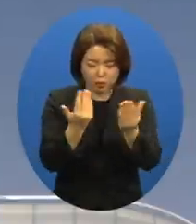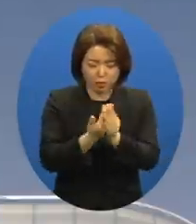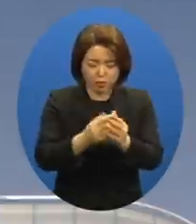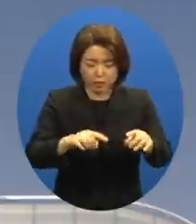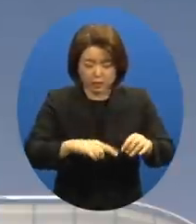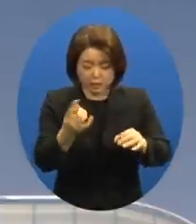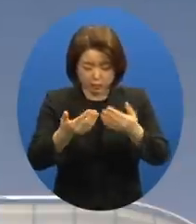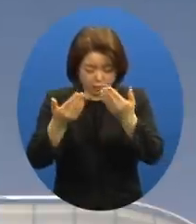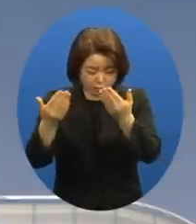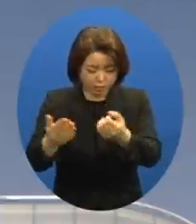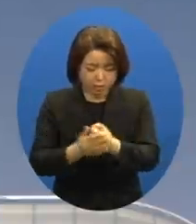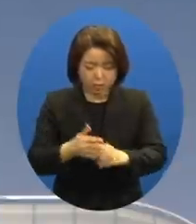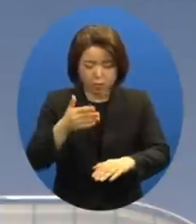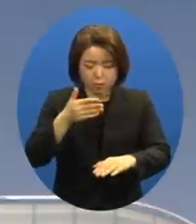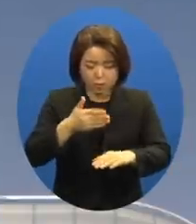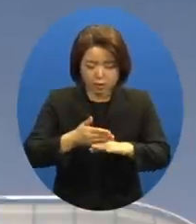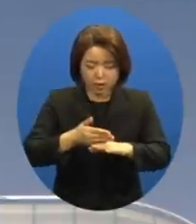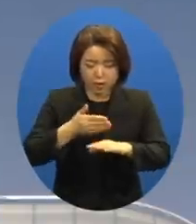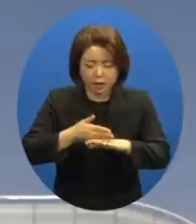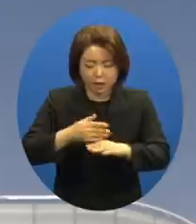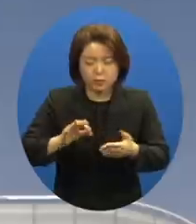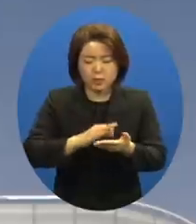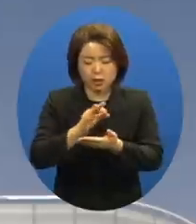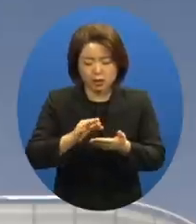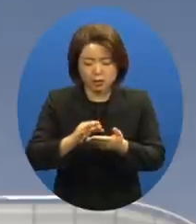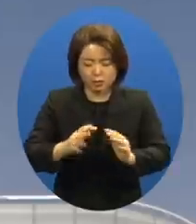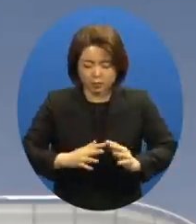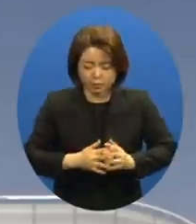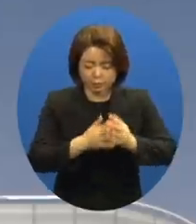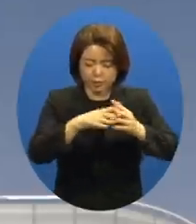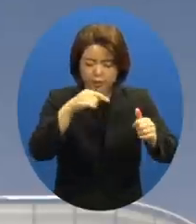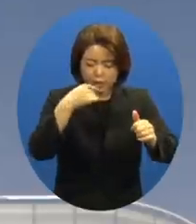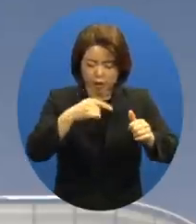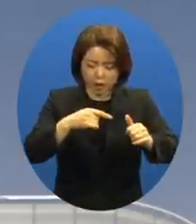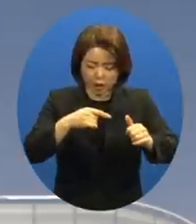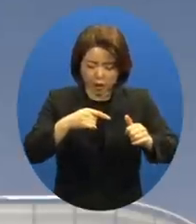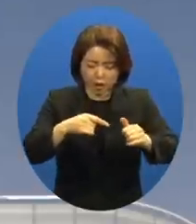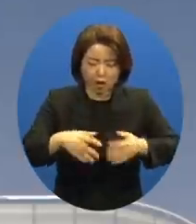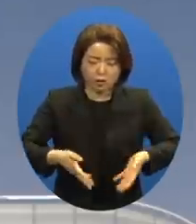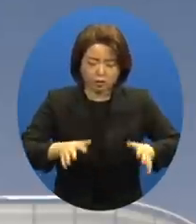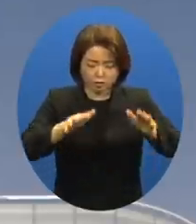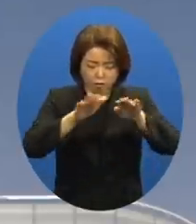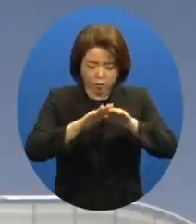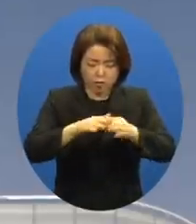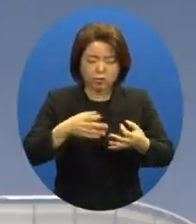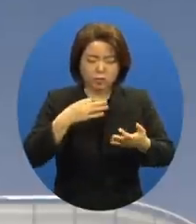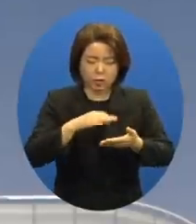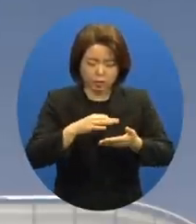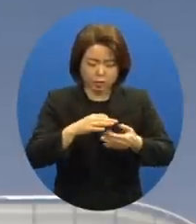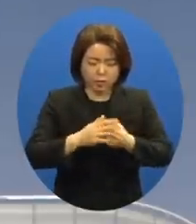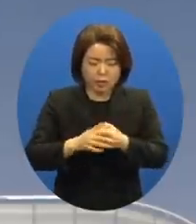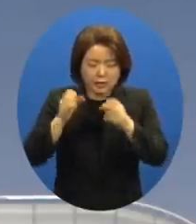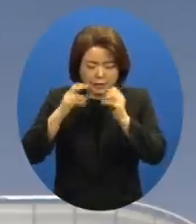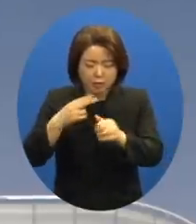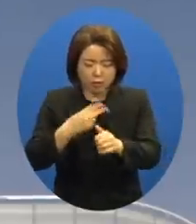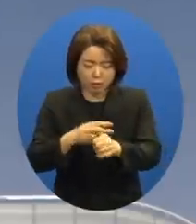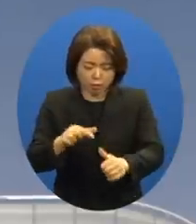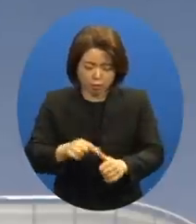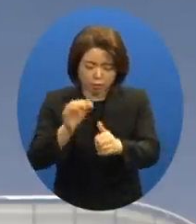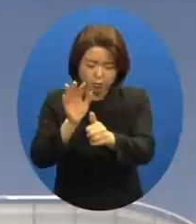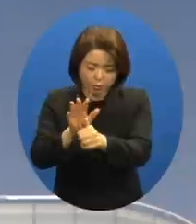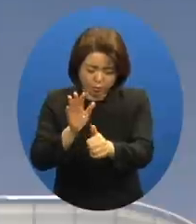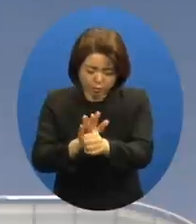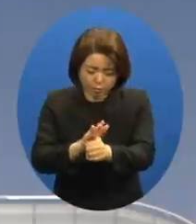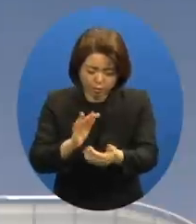드리고 감사한 공과 지어지는 교육관과 언 주권과 선교헌금 구제 헌금을 구별 해